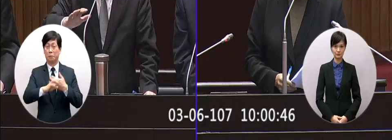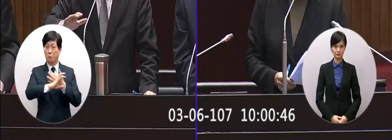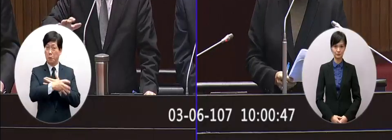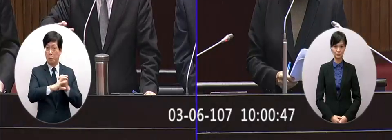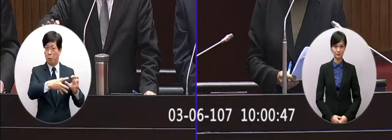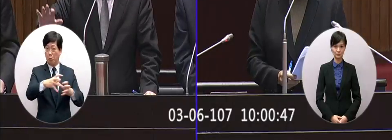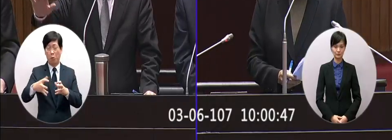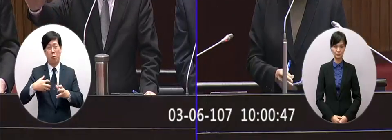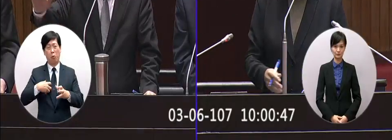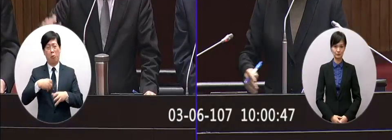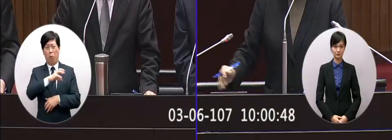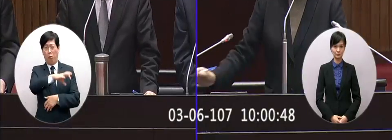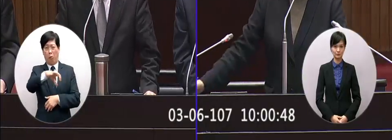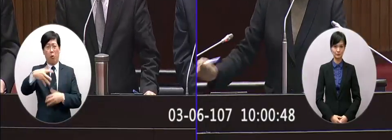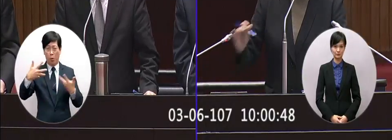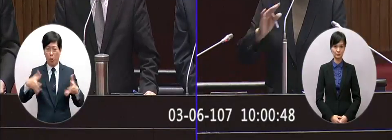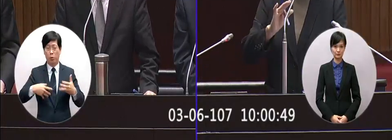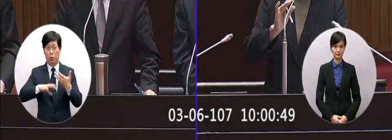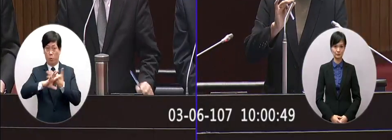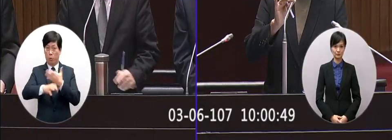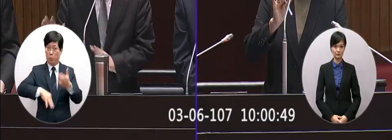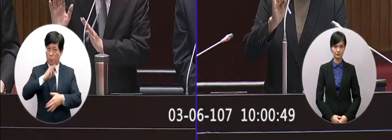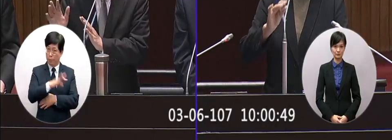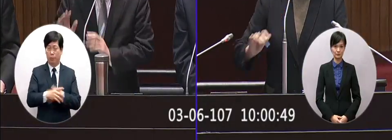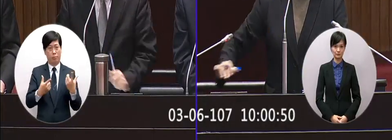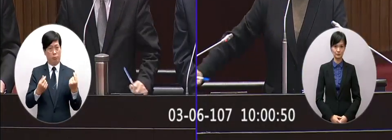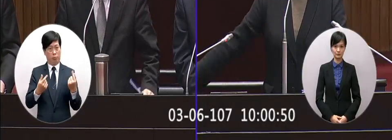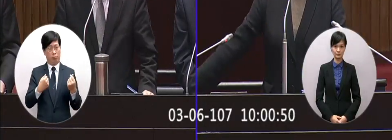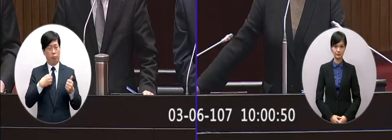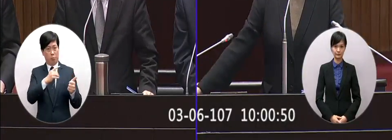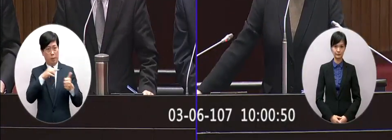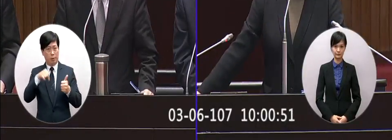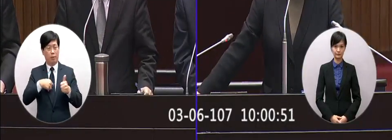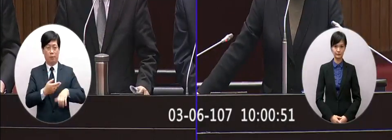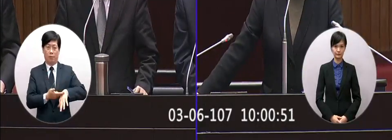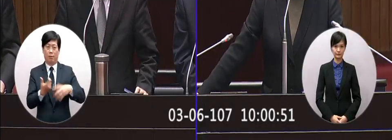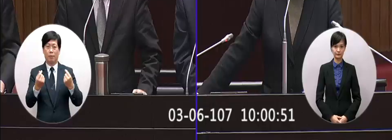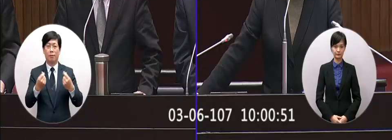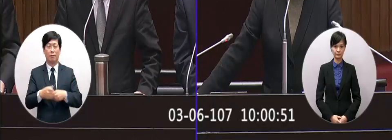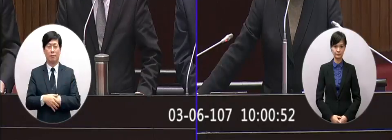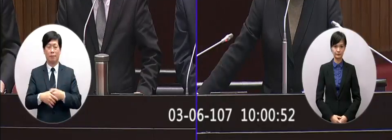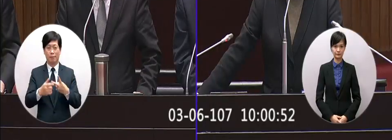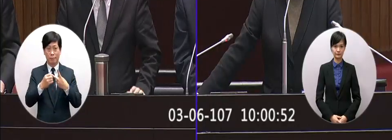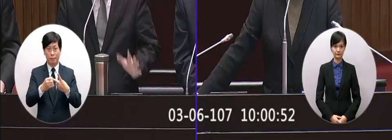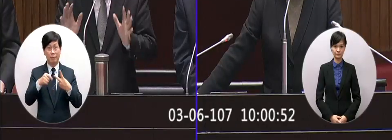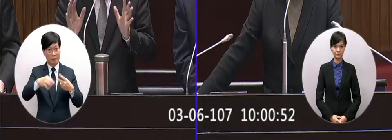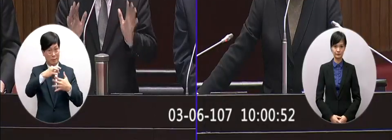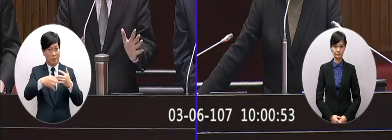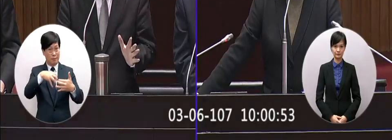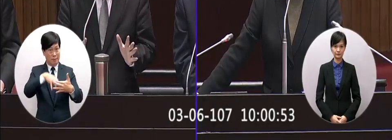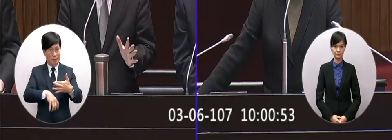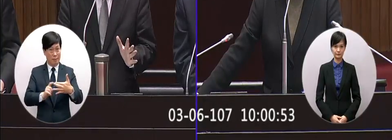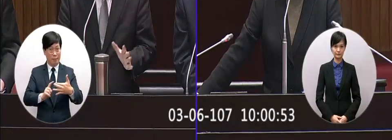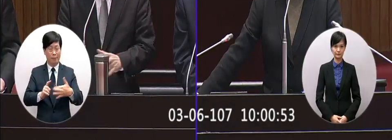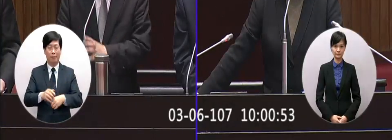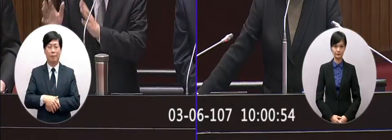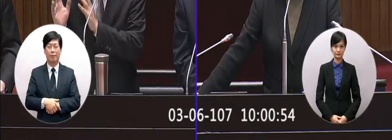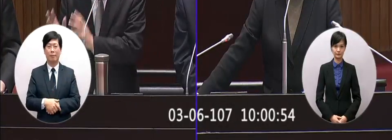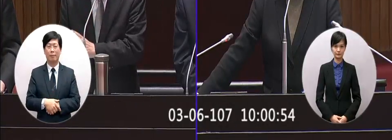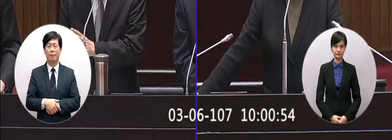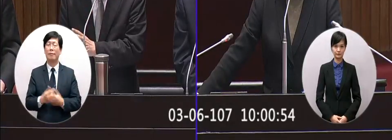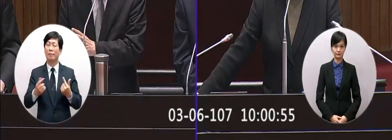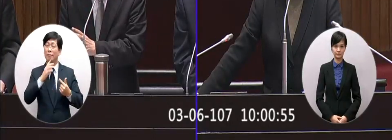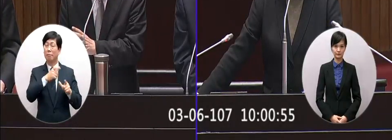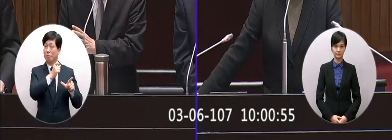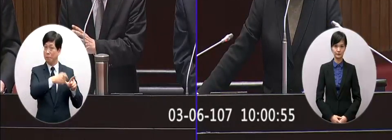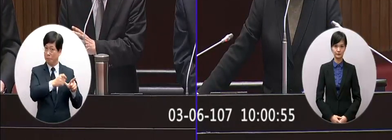国际上各国在做海外投资的时候都是运用这一套制度。那第二个呢，这套制度的内容基本上是这个样子，好比说